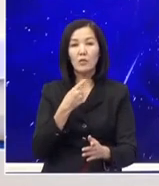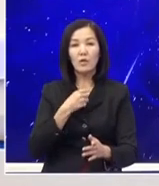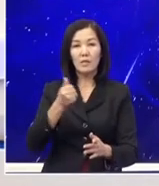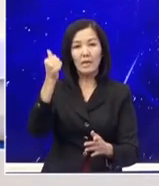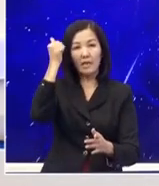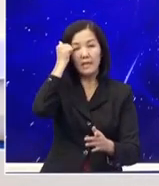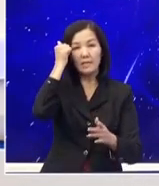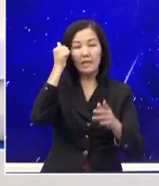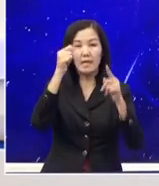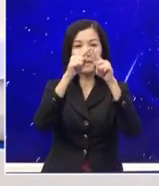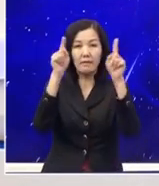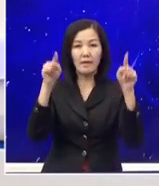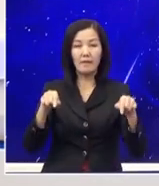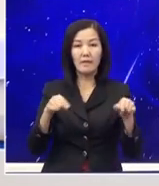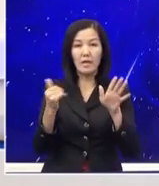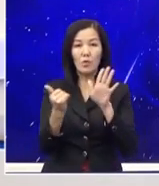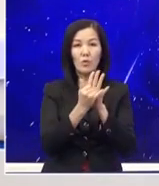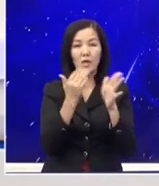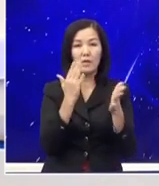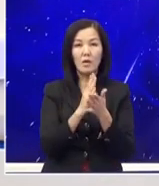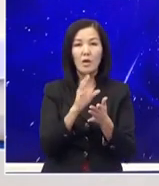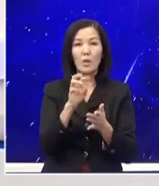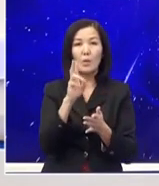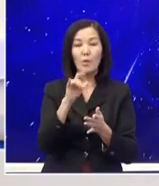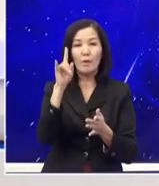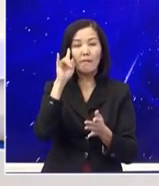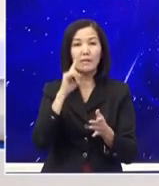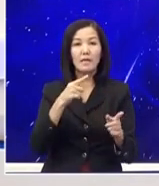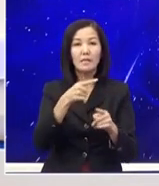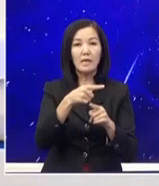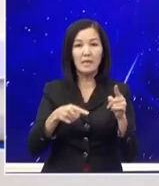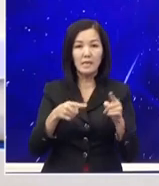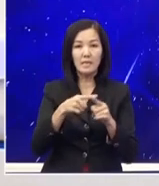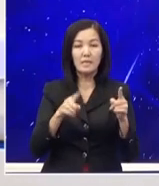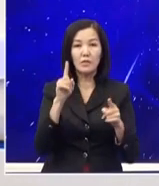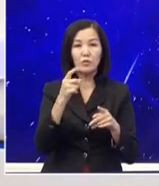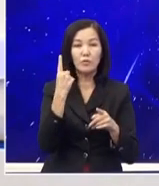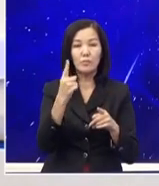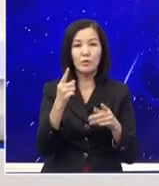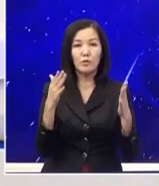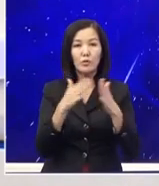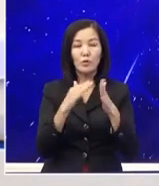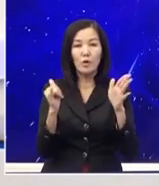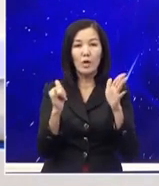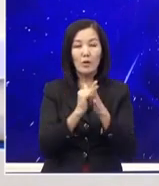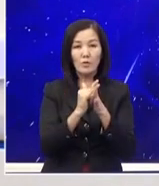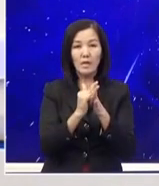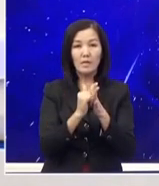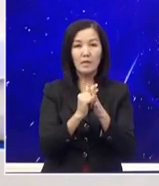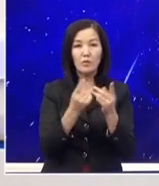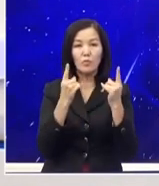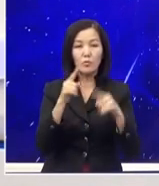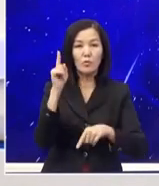Талдықорғанда естелік тақталар ілініп жатыр. Төлебаев пен Қазақстан көшесі қиылысындағы нөмірі 101-ші үй қабырғасына бір орнатылды. Ол Ұлы